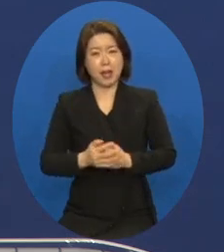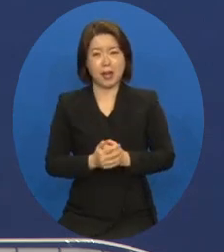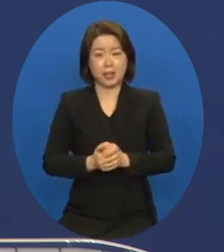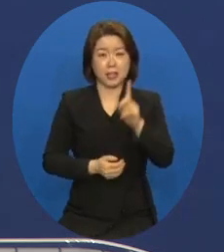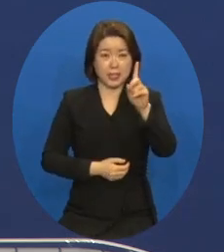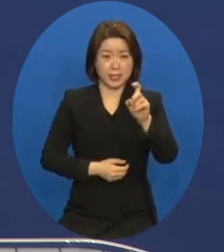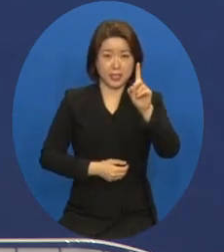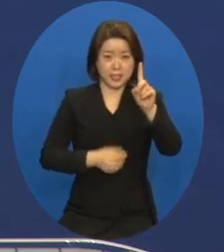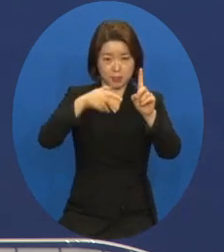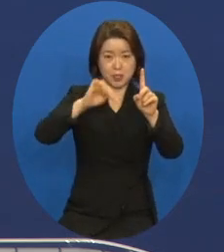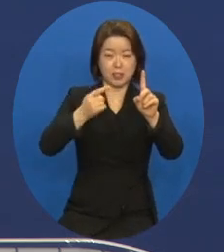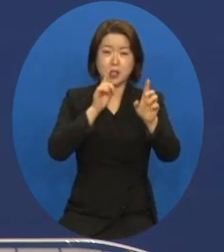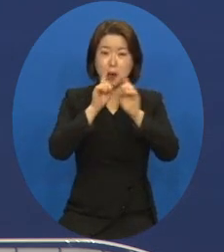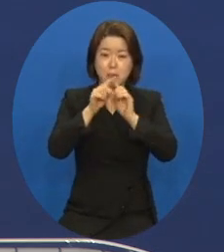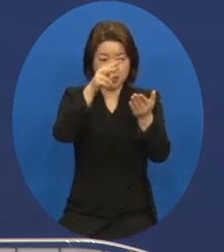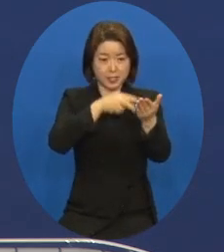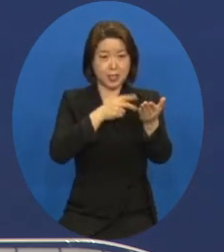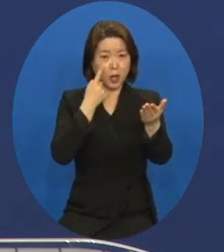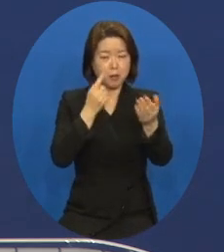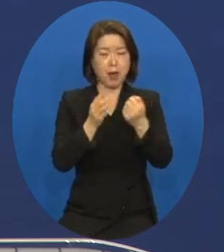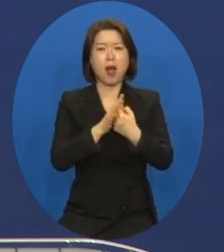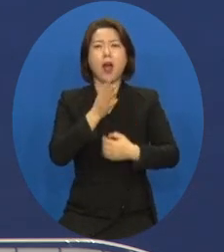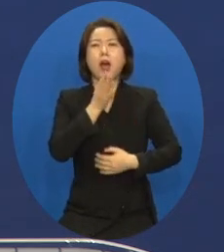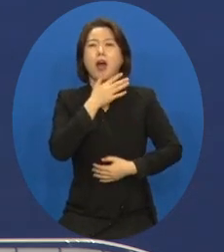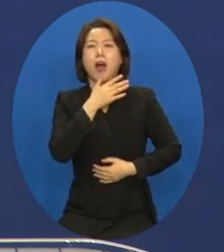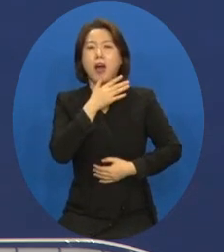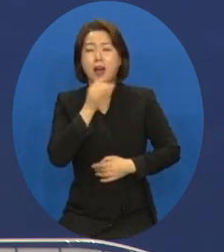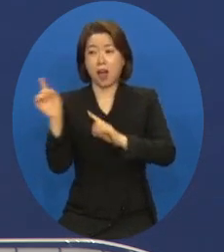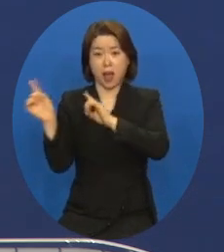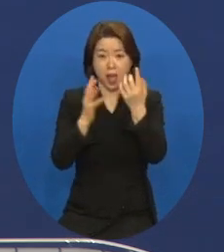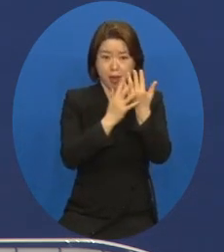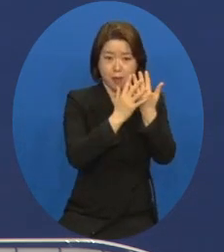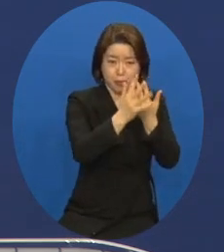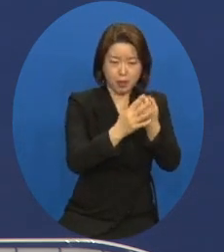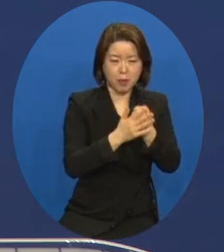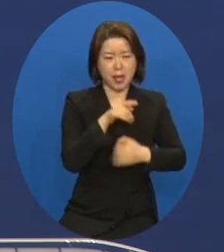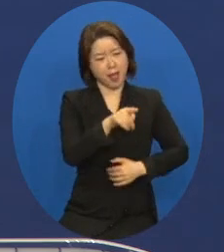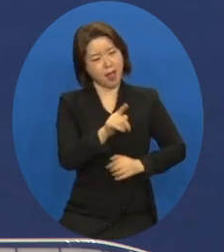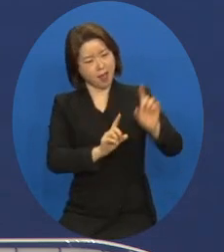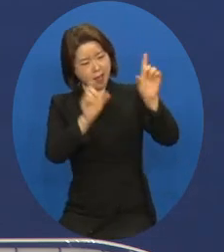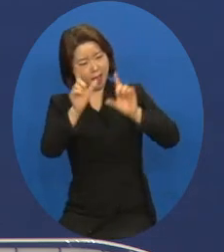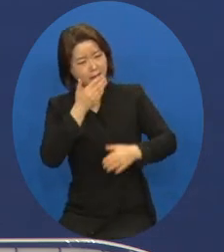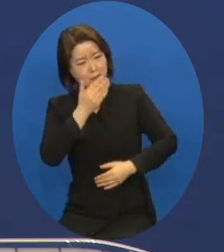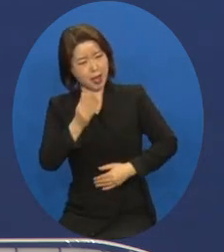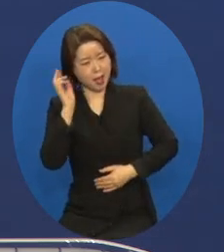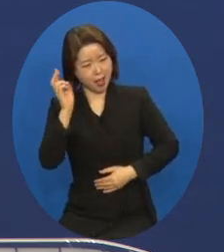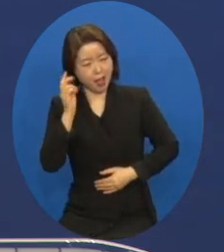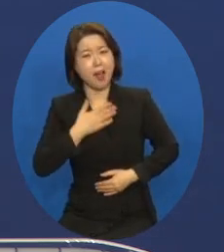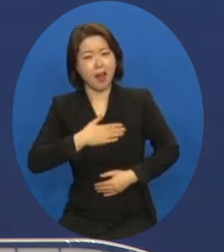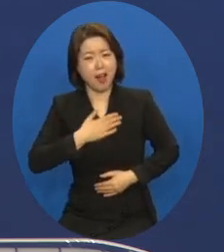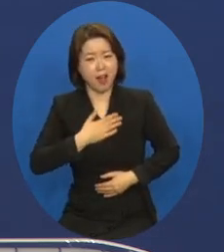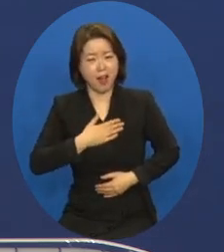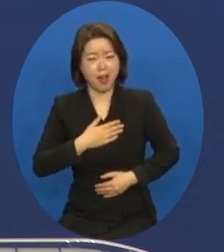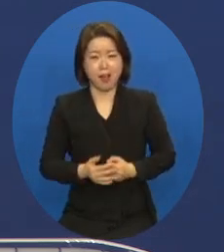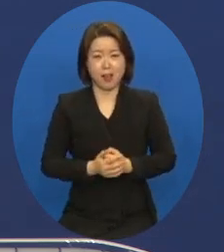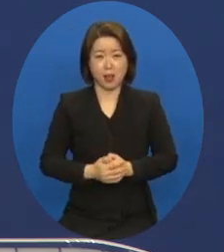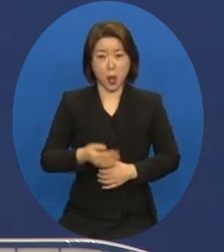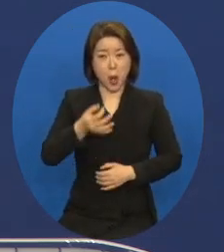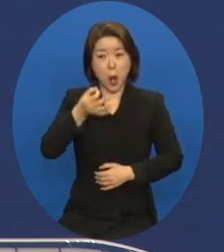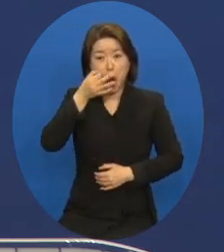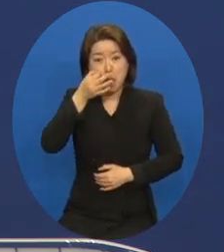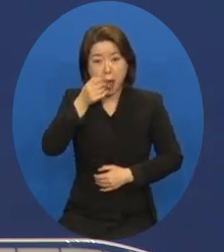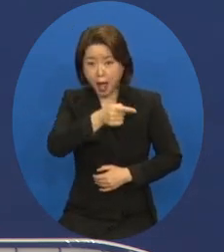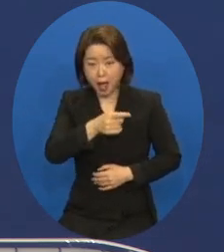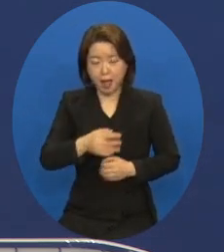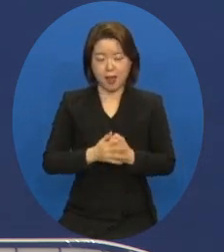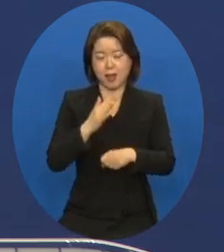말씀을 한번 읽어보십시오 아 부흥이 일어나면 이렇게 되는 거구나 하는 것을 알 수 있습니다 보십시오